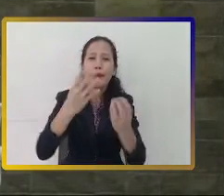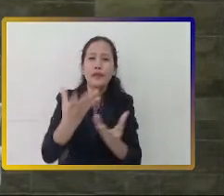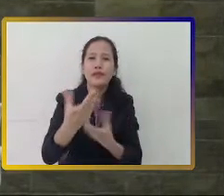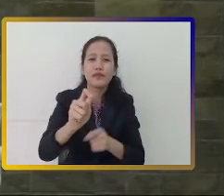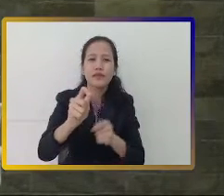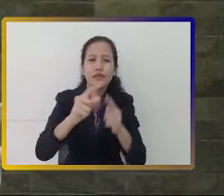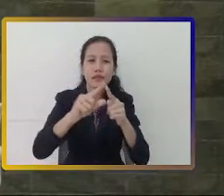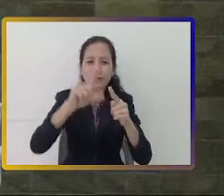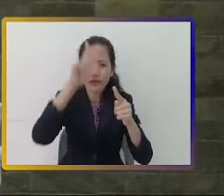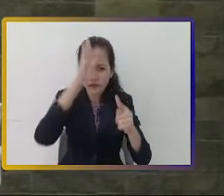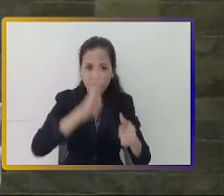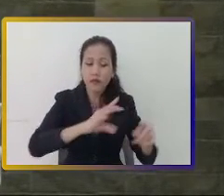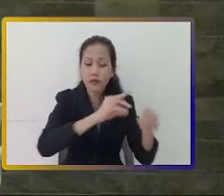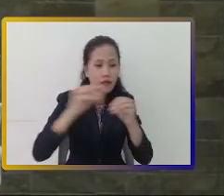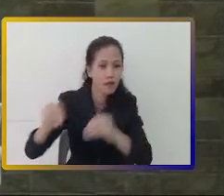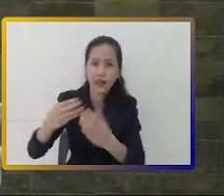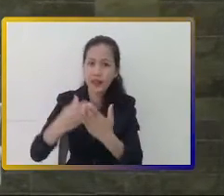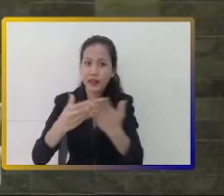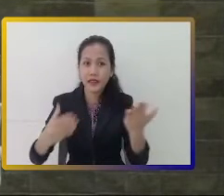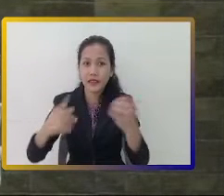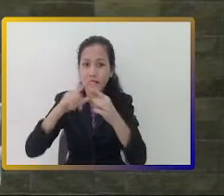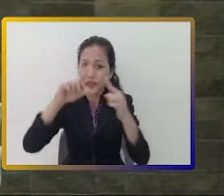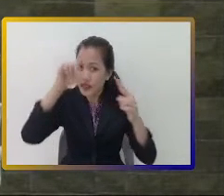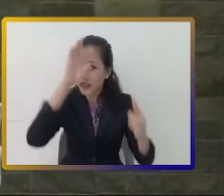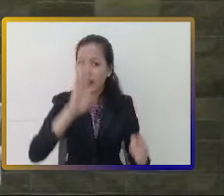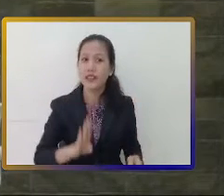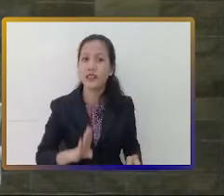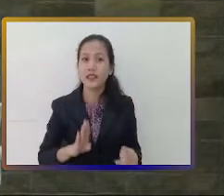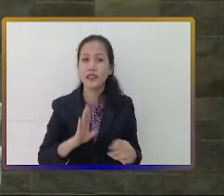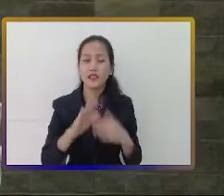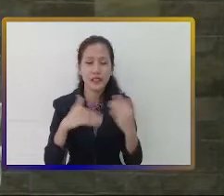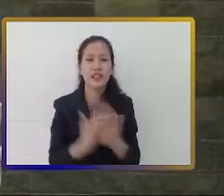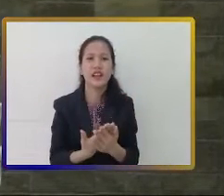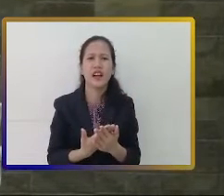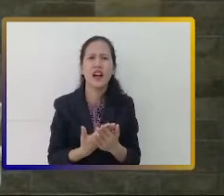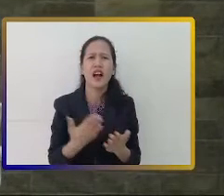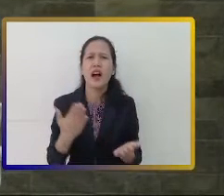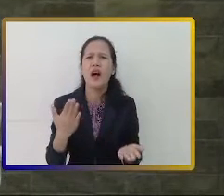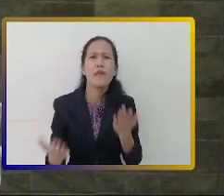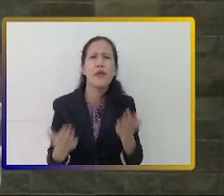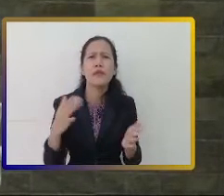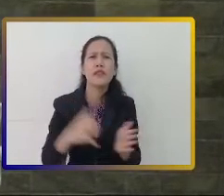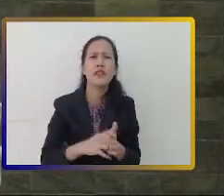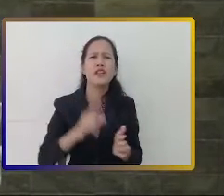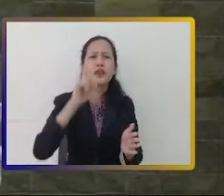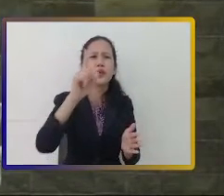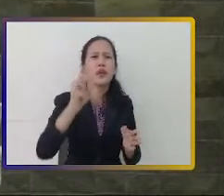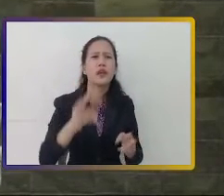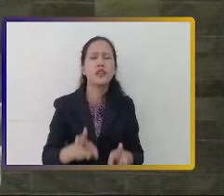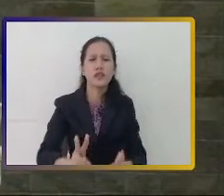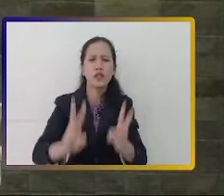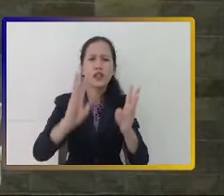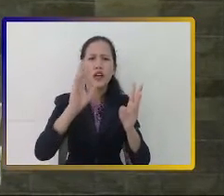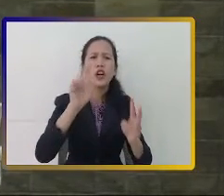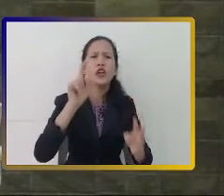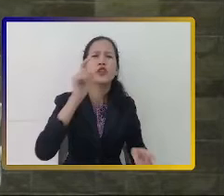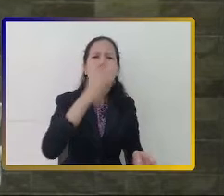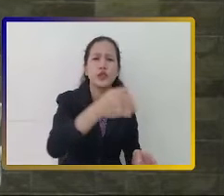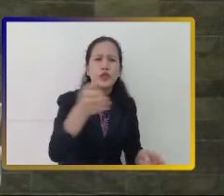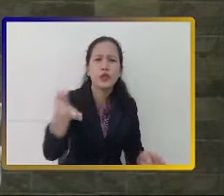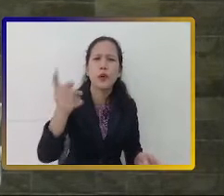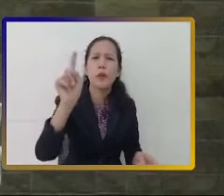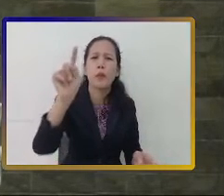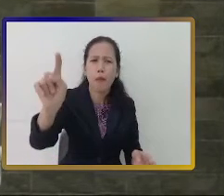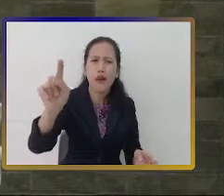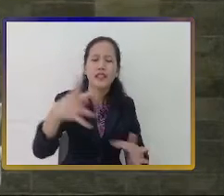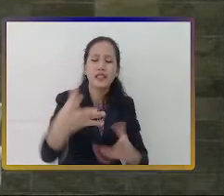o ipagkatiwala ko ang lahat sa Panginoon. Maybe it's one way na sasabihin ng Panginoon, you have to trust me in